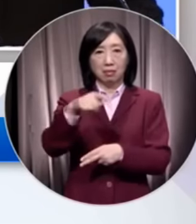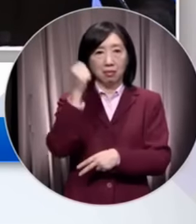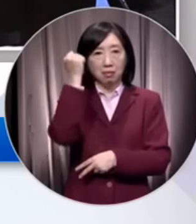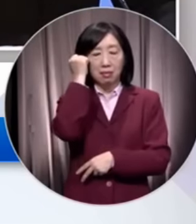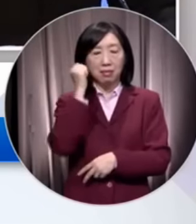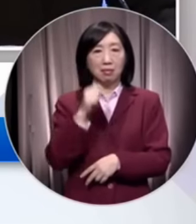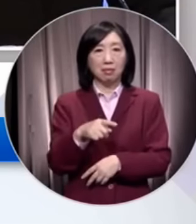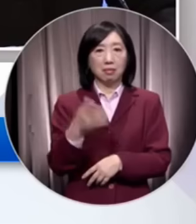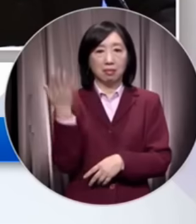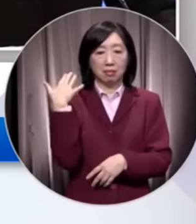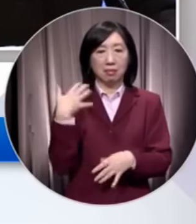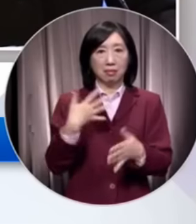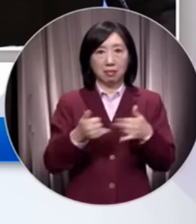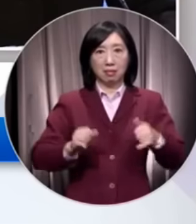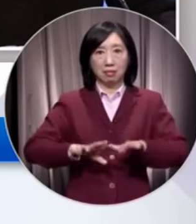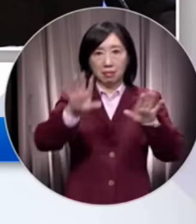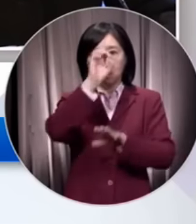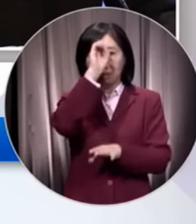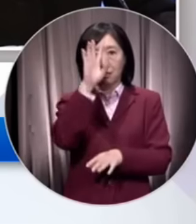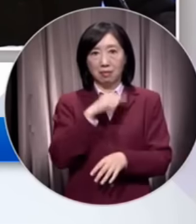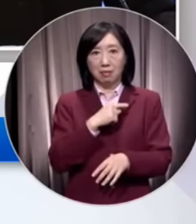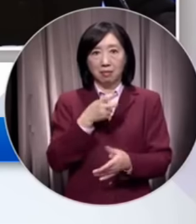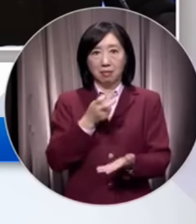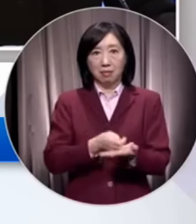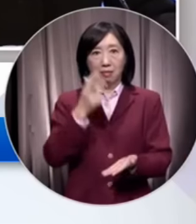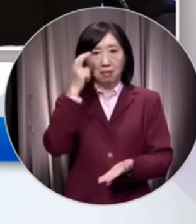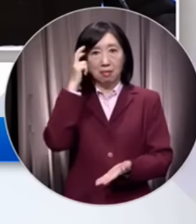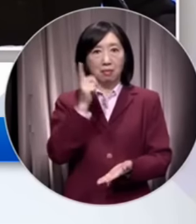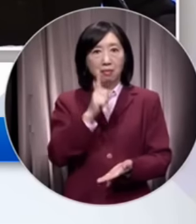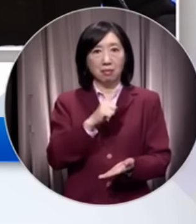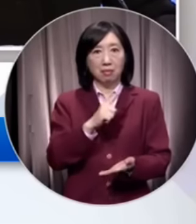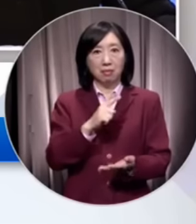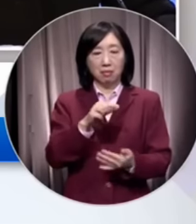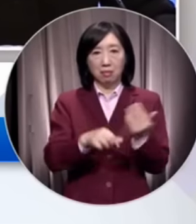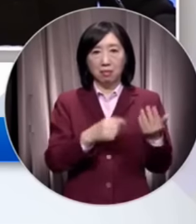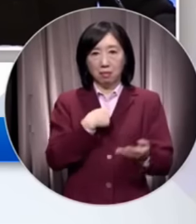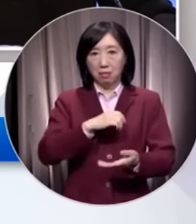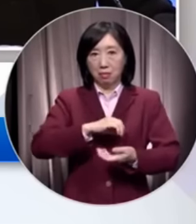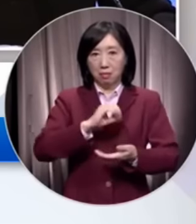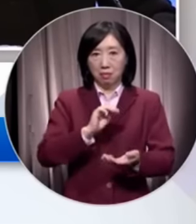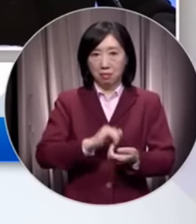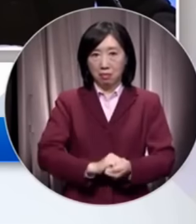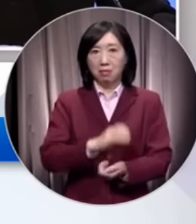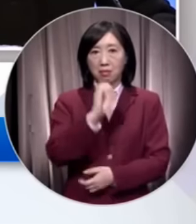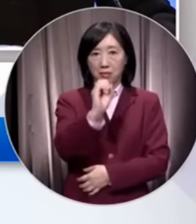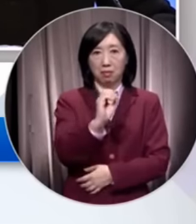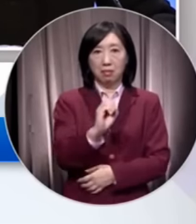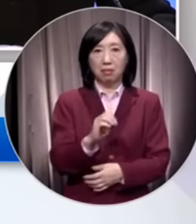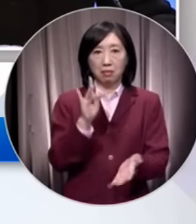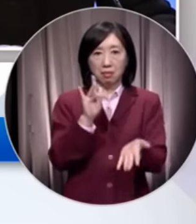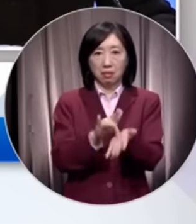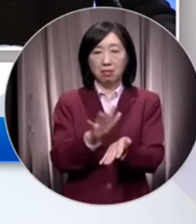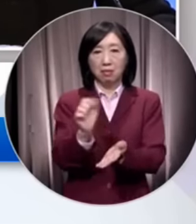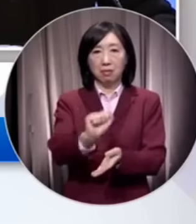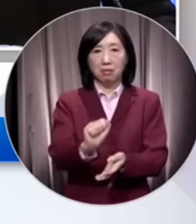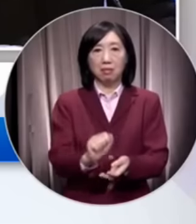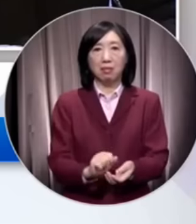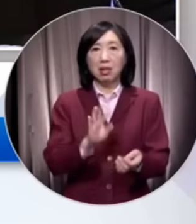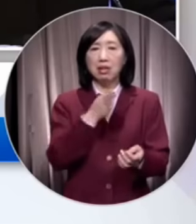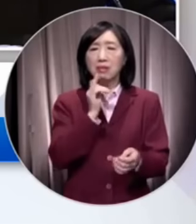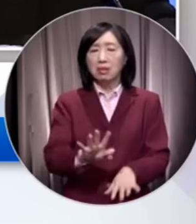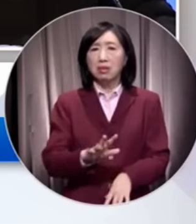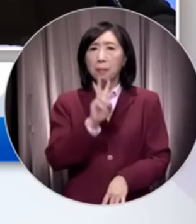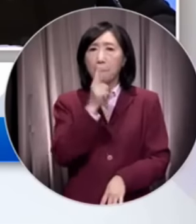以前都坚持零检出，一直都说那叫毒猪毒牛。蔡主席，你今天立场为何转